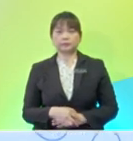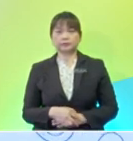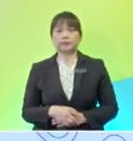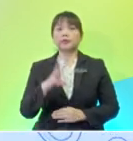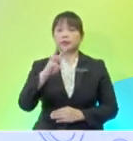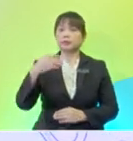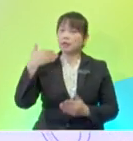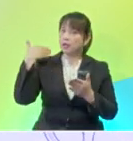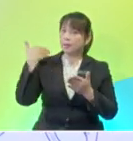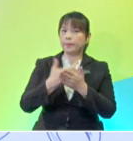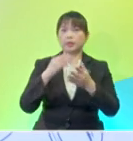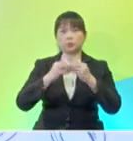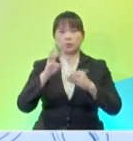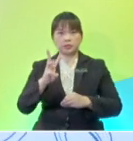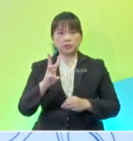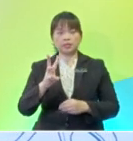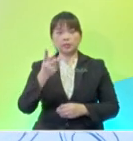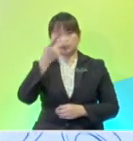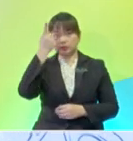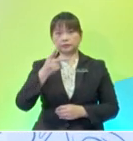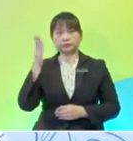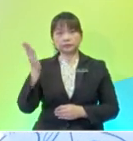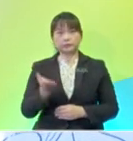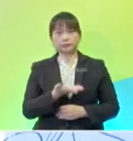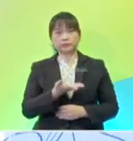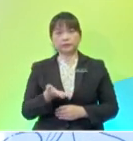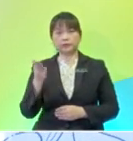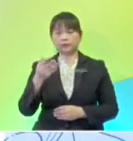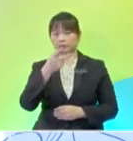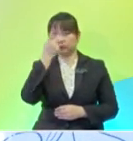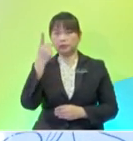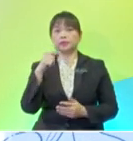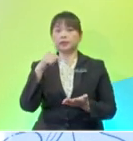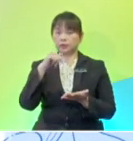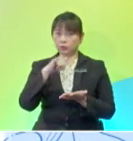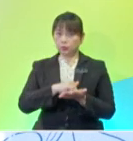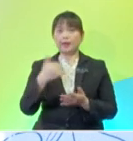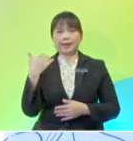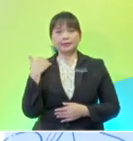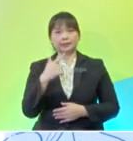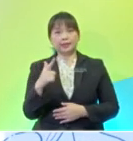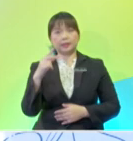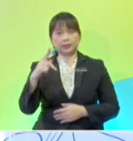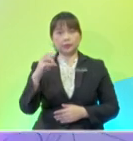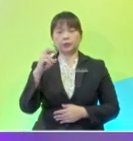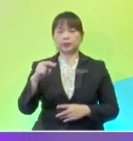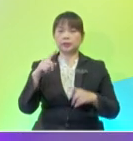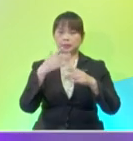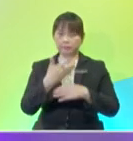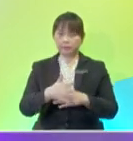tanda kerannya dia lengkung adalah kerana dia Kun Oke jadi rahasia itu lepas pergi nunggu enak